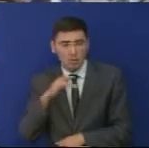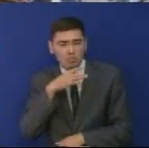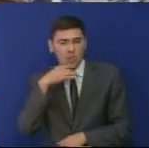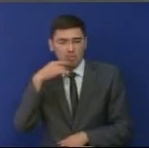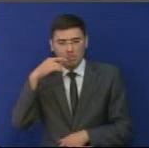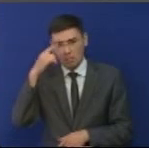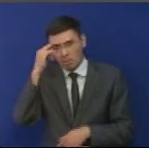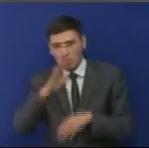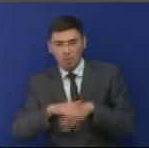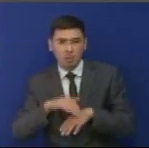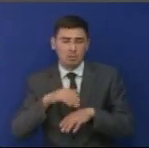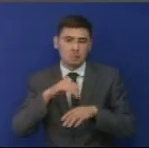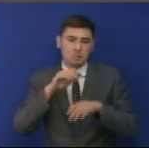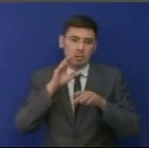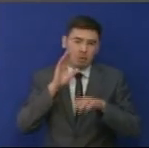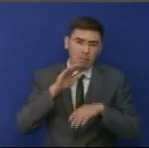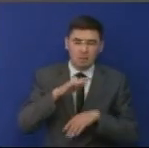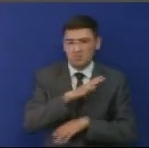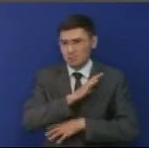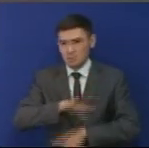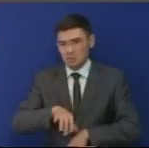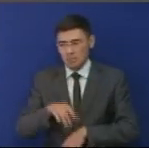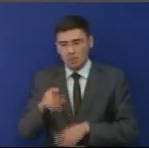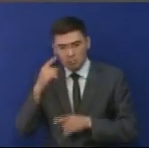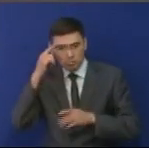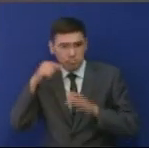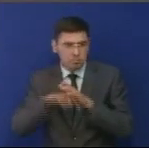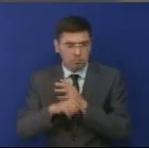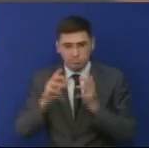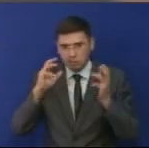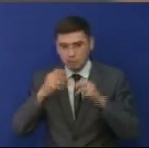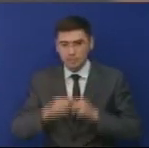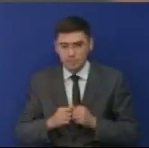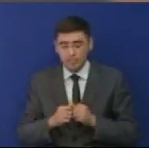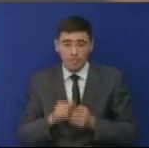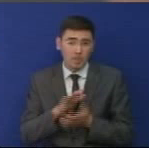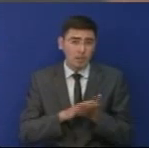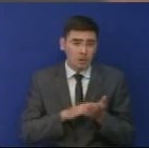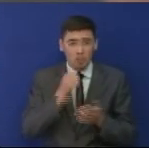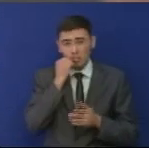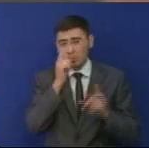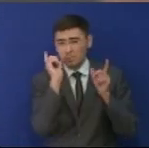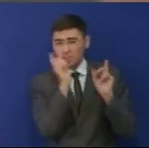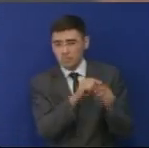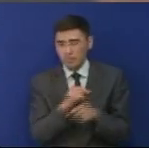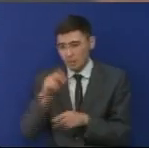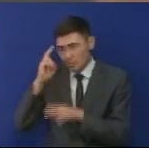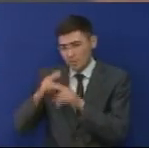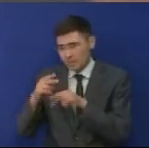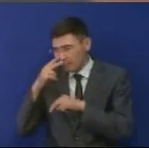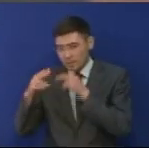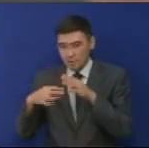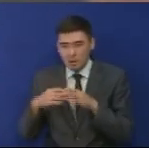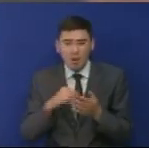все такие. После поступления в Москву, по словам Макмуры Апай, она достаточно долгое время не виделась с братом. Эта фотография